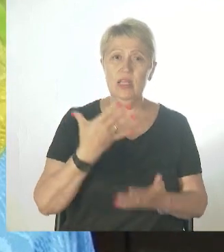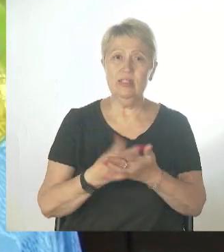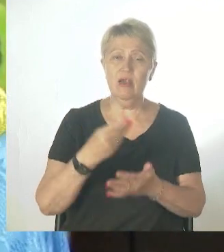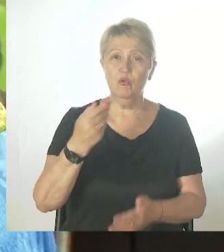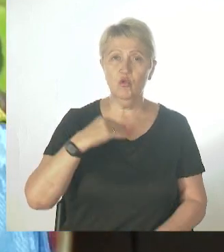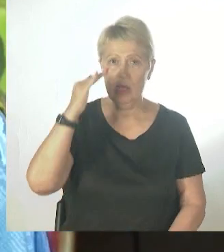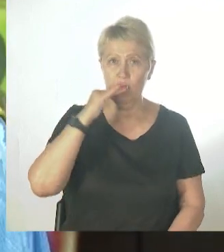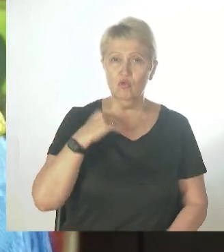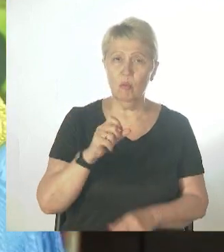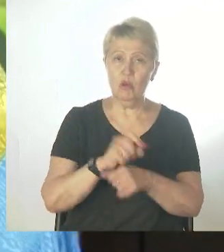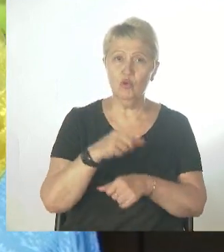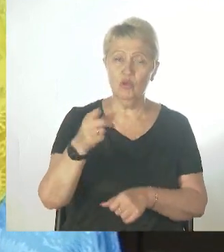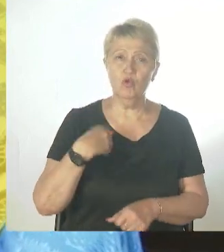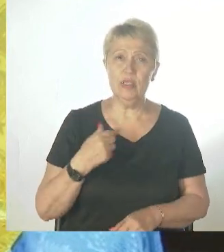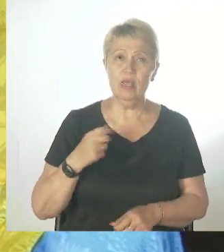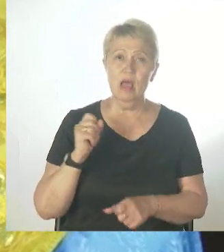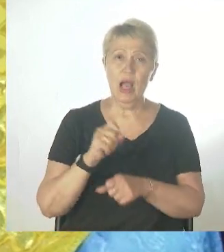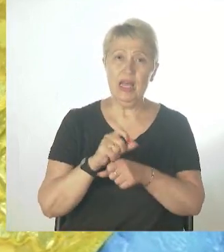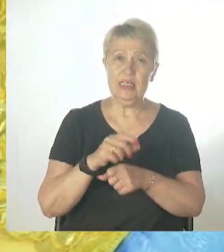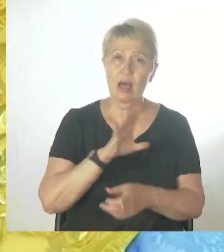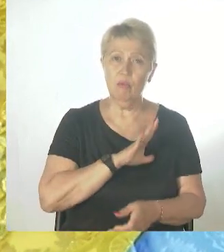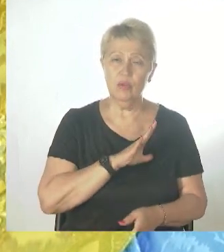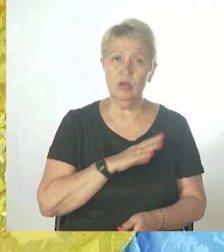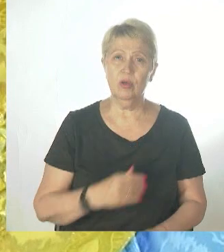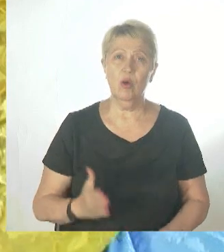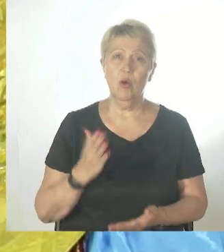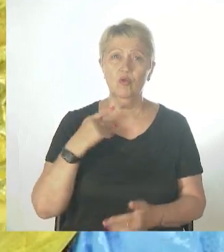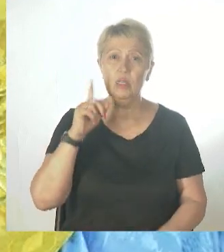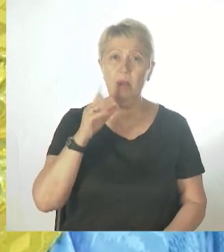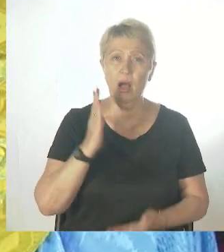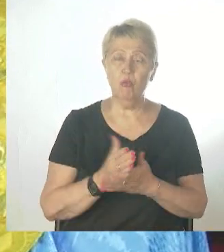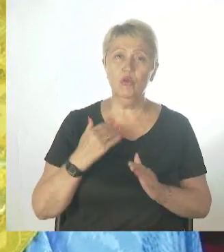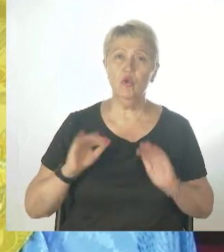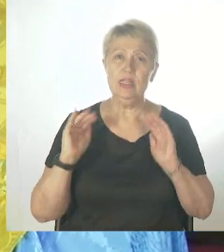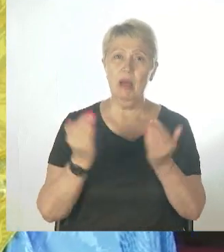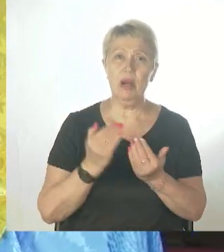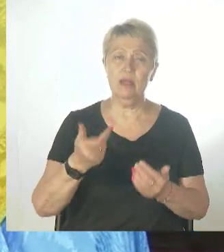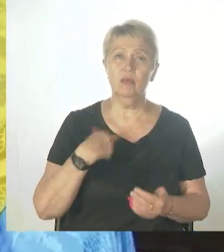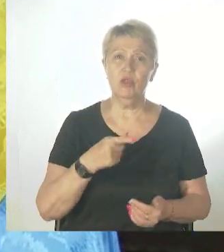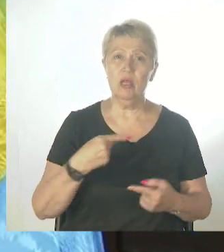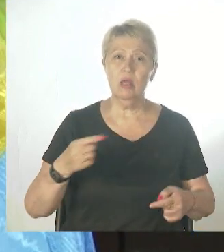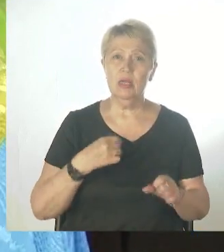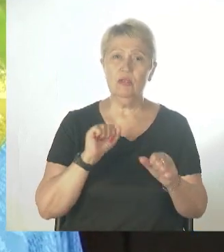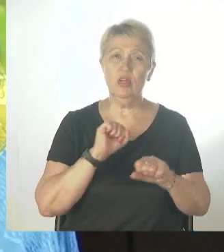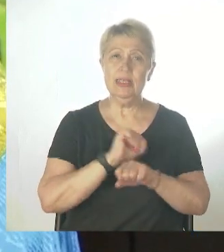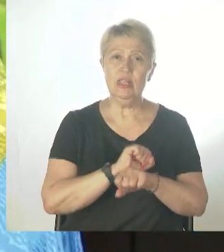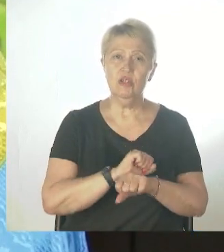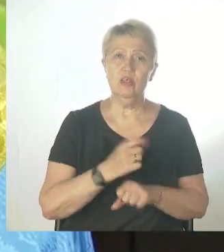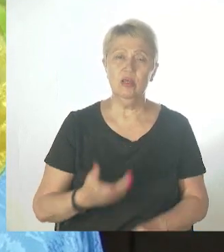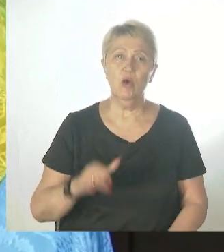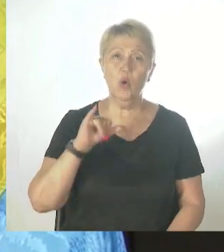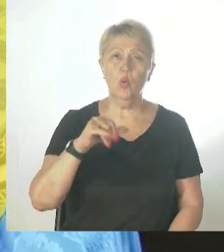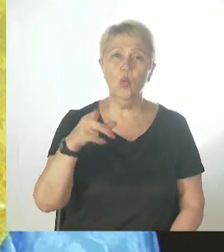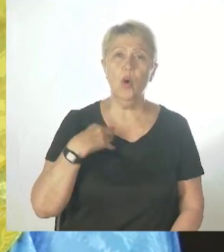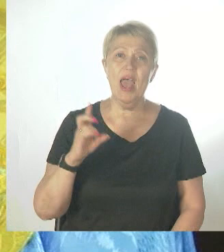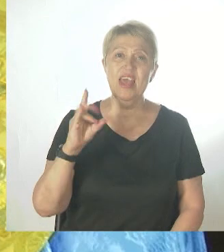гонца, пока соберут ополчение, дружину, потому что у Александра была маленькая дружина.